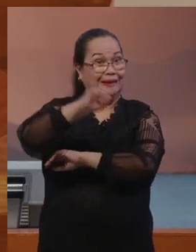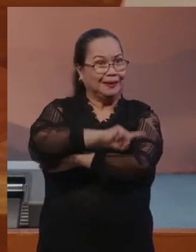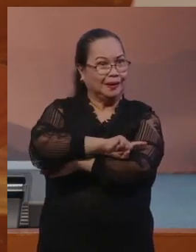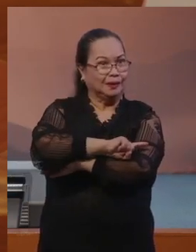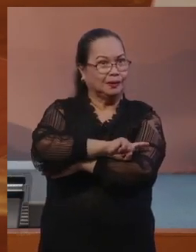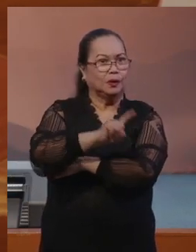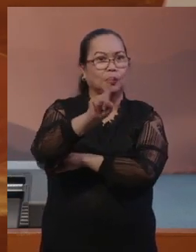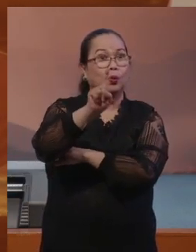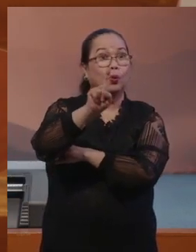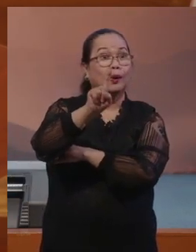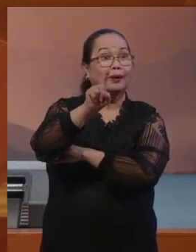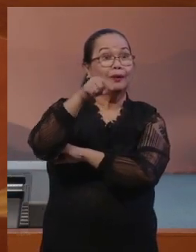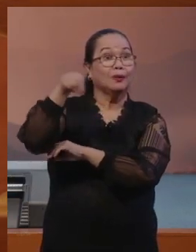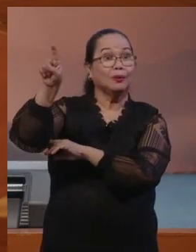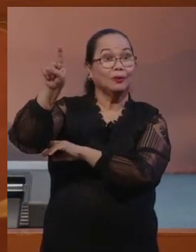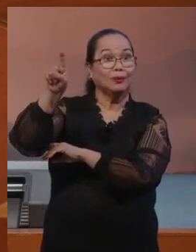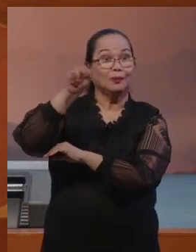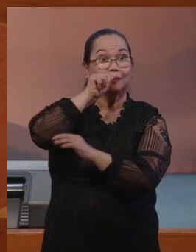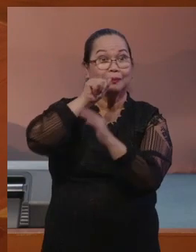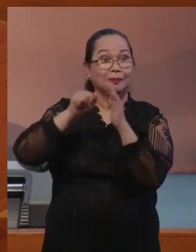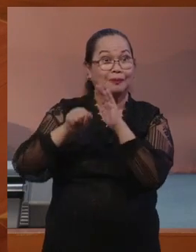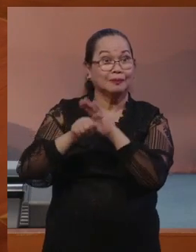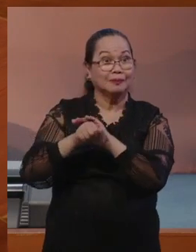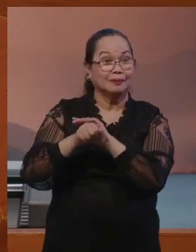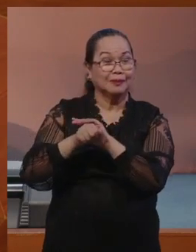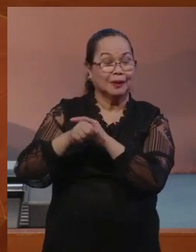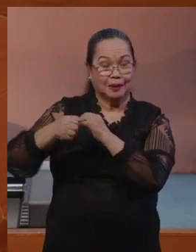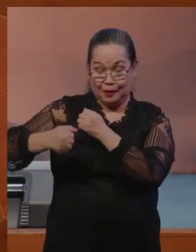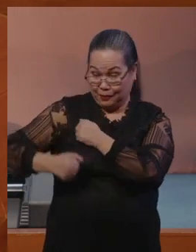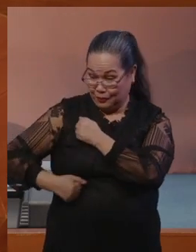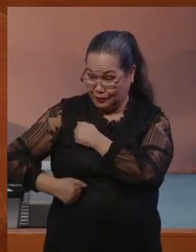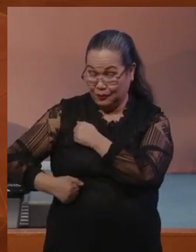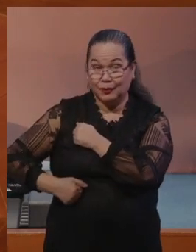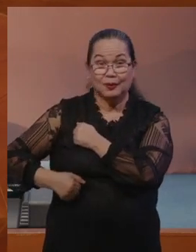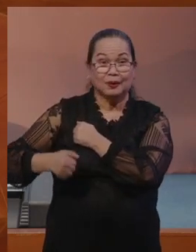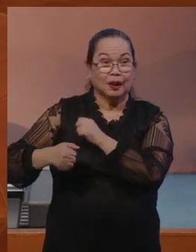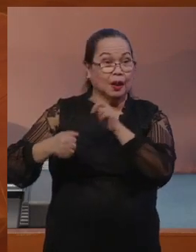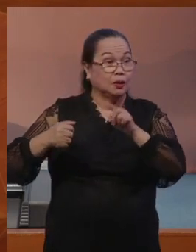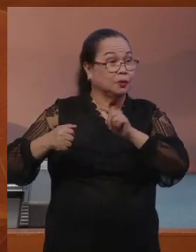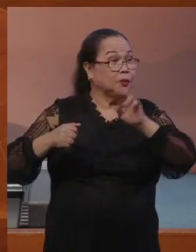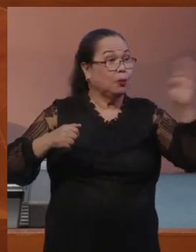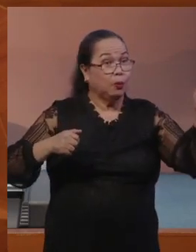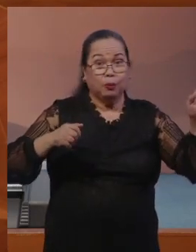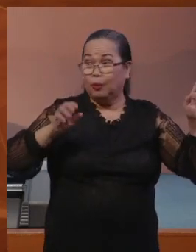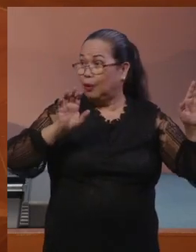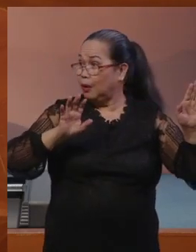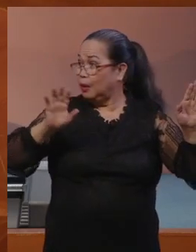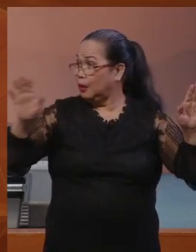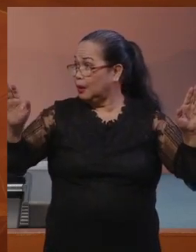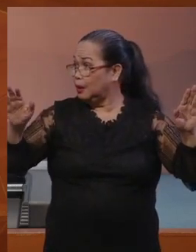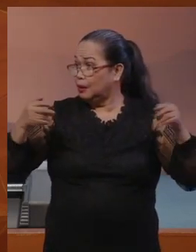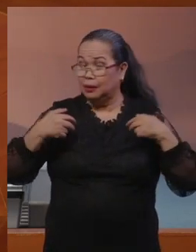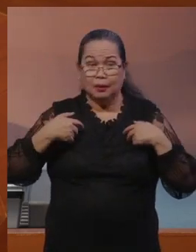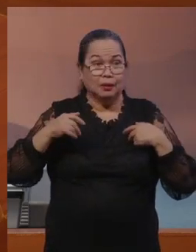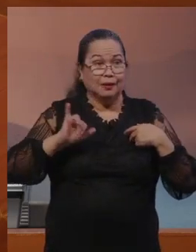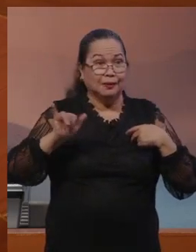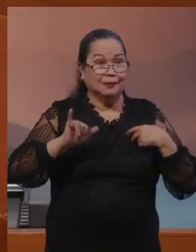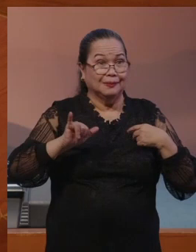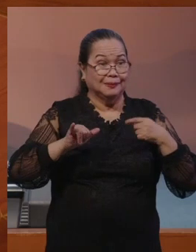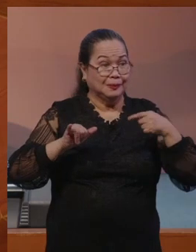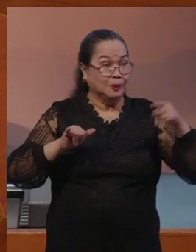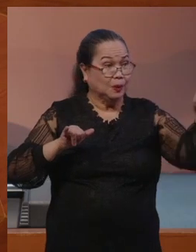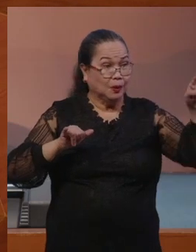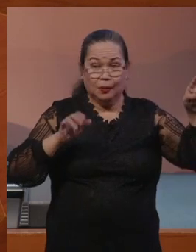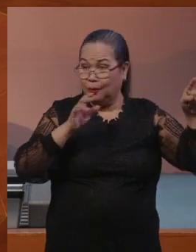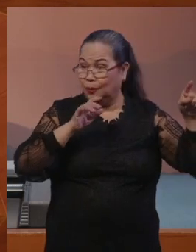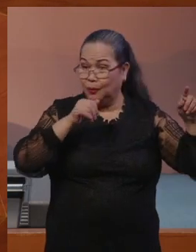Saan niya pinapunta yung pulis ng king? And dito yung Jordan, diba? Dito sila tumawid. Nagpunta sa bahay niya